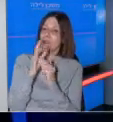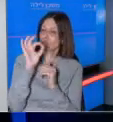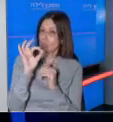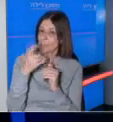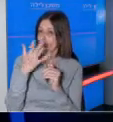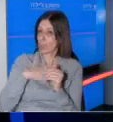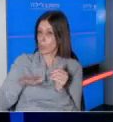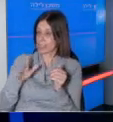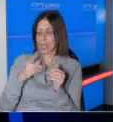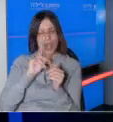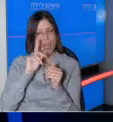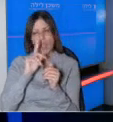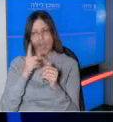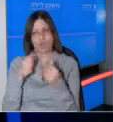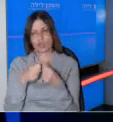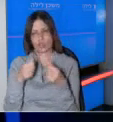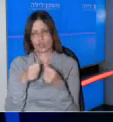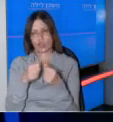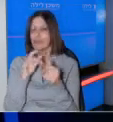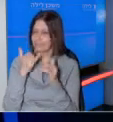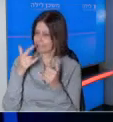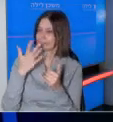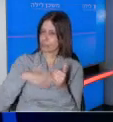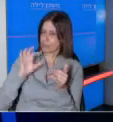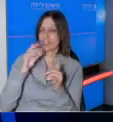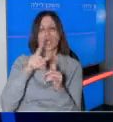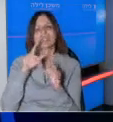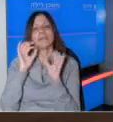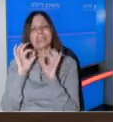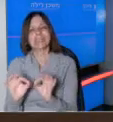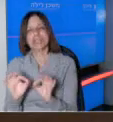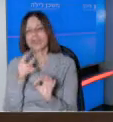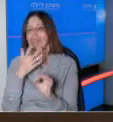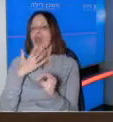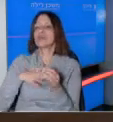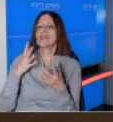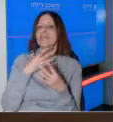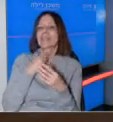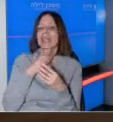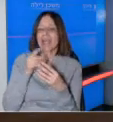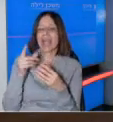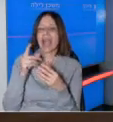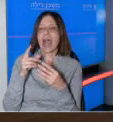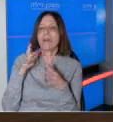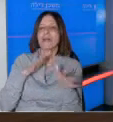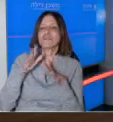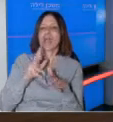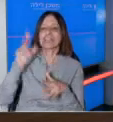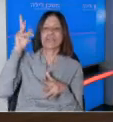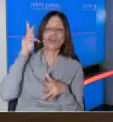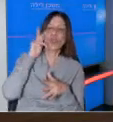ליבך. זה לא עניין של... כן, כן, משאלות ליבך. זו המציאות ואתה יודע את זה. אתה מתגעגע לממשלה הצפון קוריאנית. גם